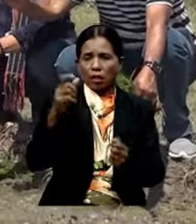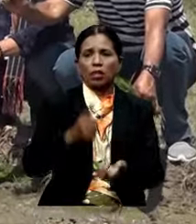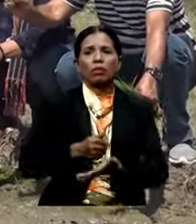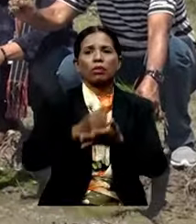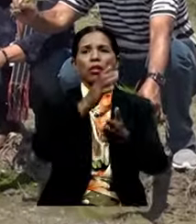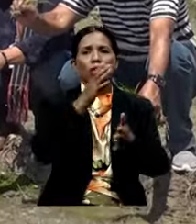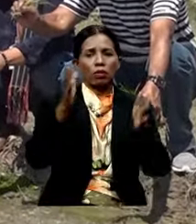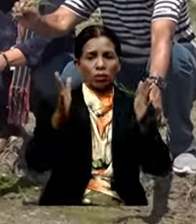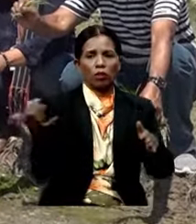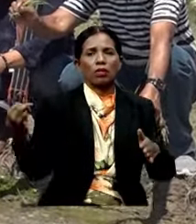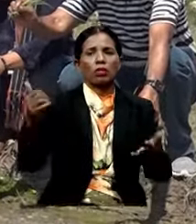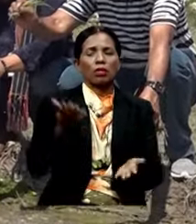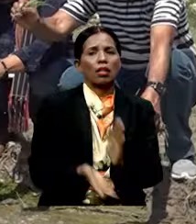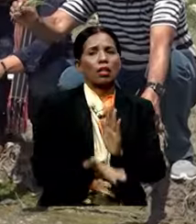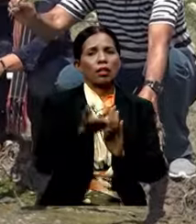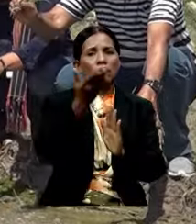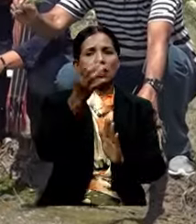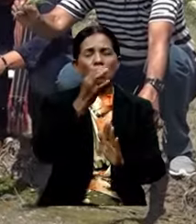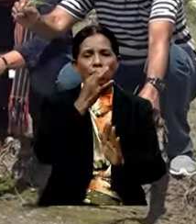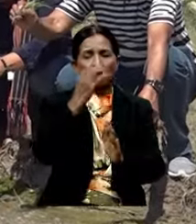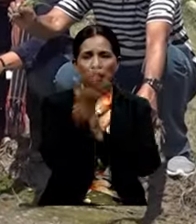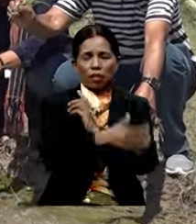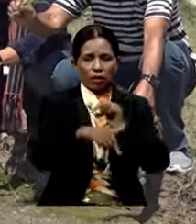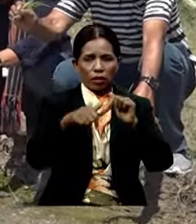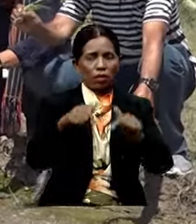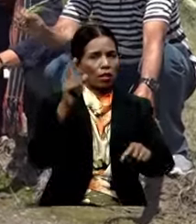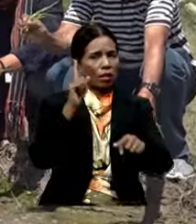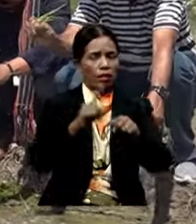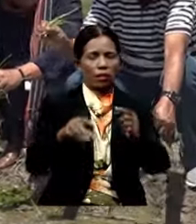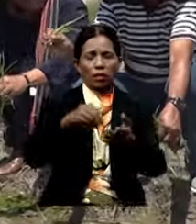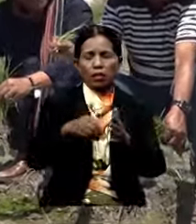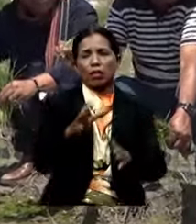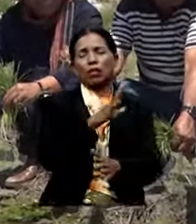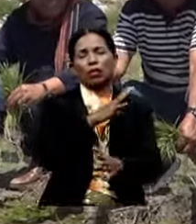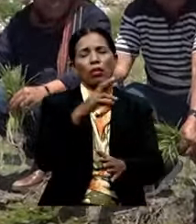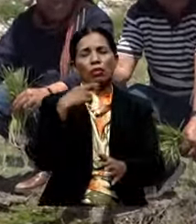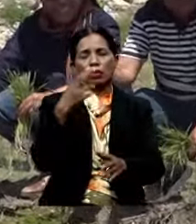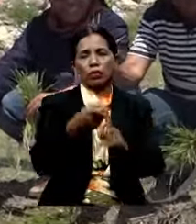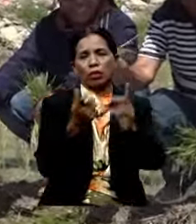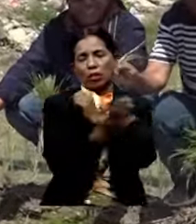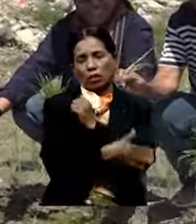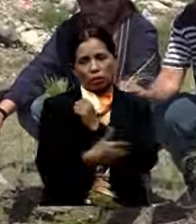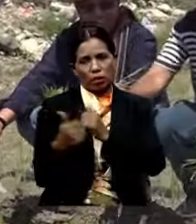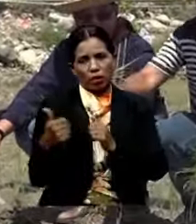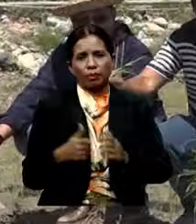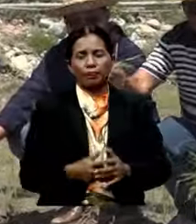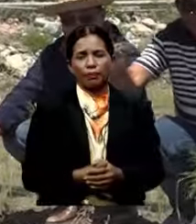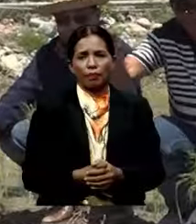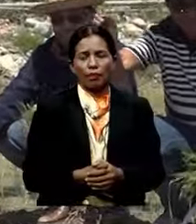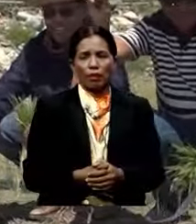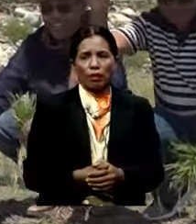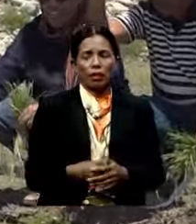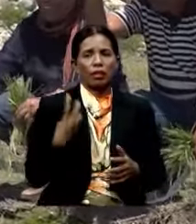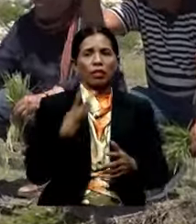agrikultor sira hodi hasai produsan aihan iha railaran nune labele garantia de mais ba fosu sira ilior. Pihak mana kita langsung